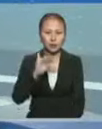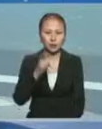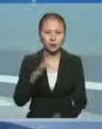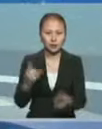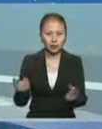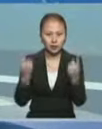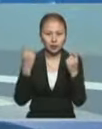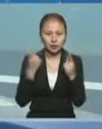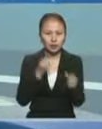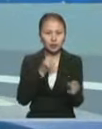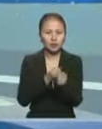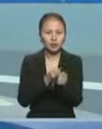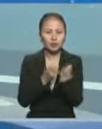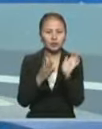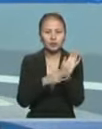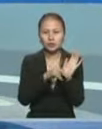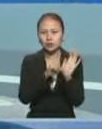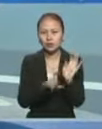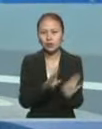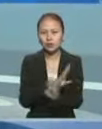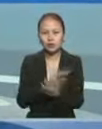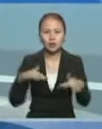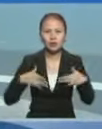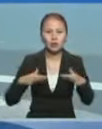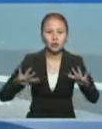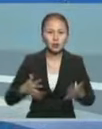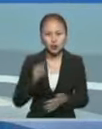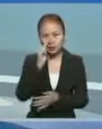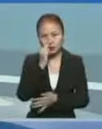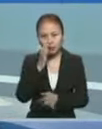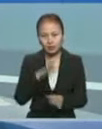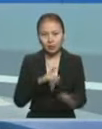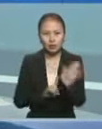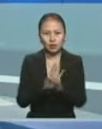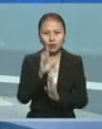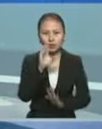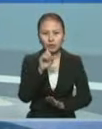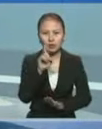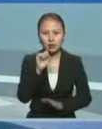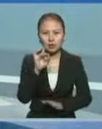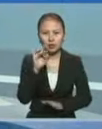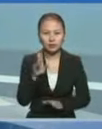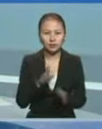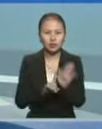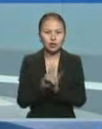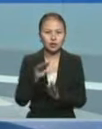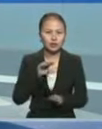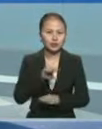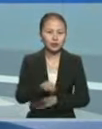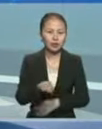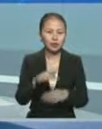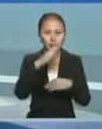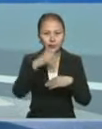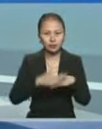Оңтүстікте ірі жол апаты болып, 9 адам ажал құшты. Қайғылы оқиға Шымкенттен шыға берістегі Бозарық елді мекені маңында түске жақын